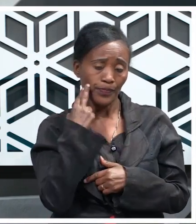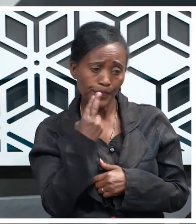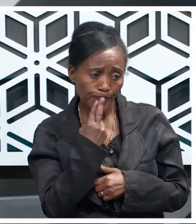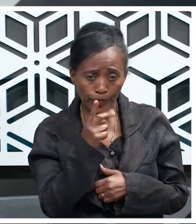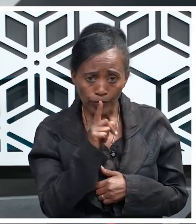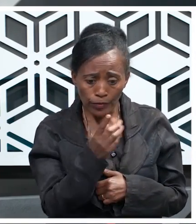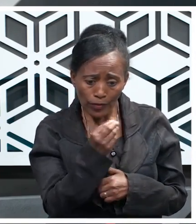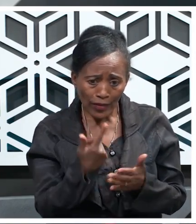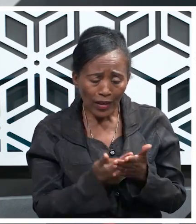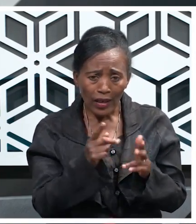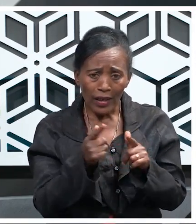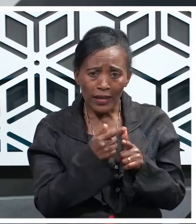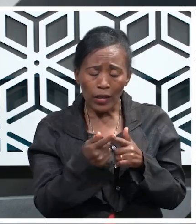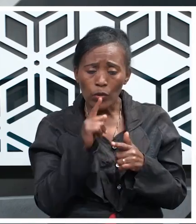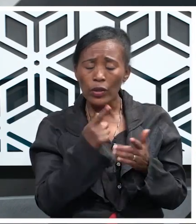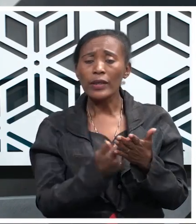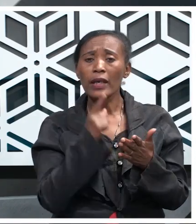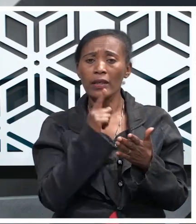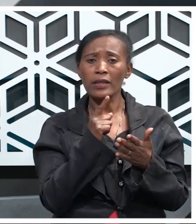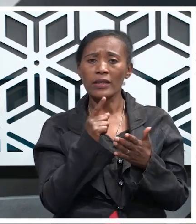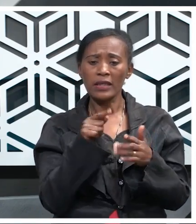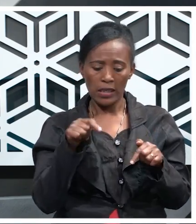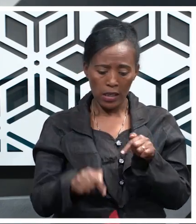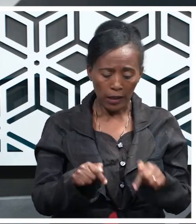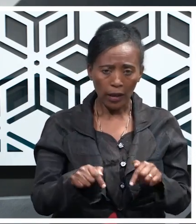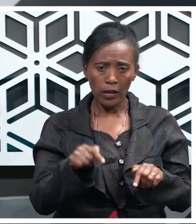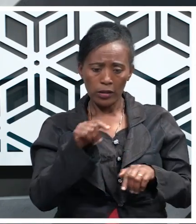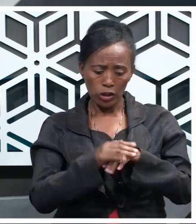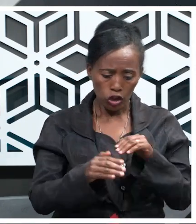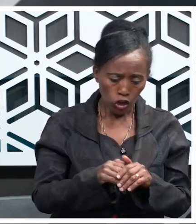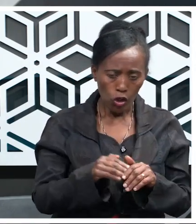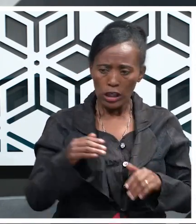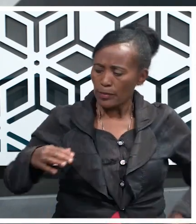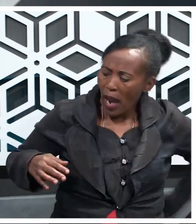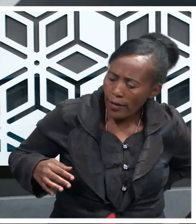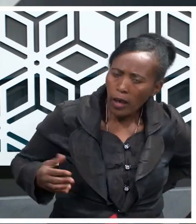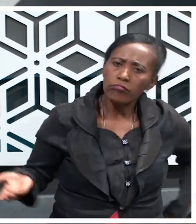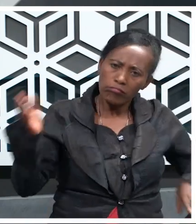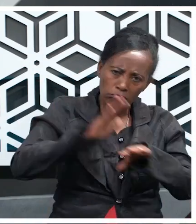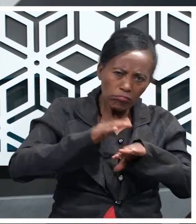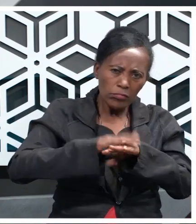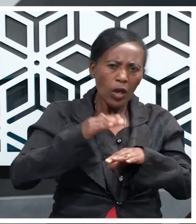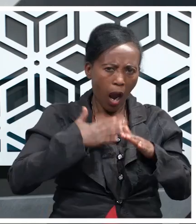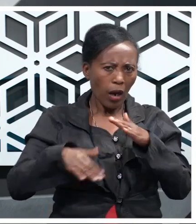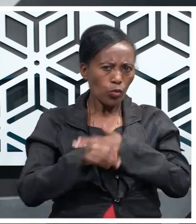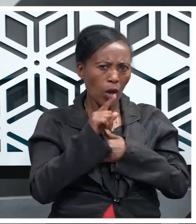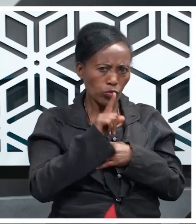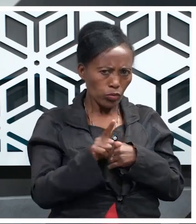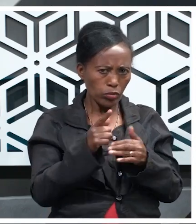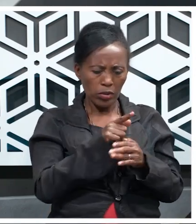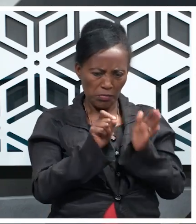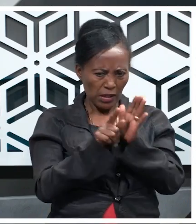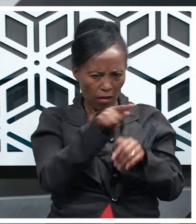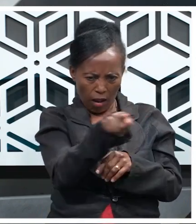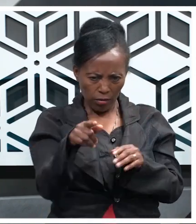ደግሞ መስማት ባይችል ነው እና የኔ ደግሞ ከአይኔ ጀምሮ ስፓይናል ኮርዴ እግሬ እጄ ነውና ሙሉ የተደራረበ ነውና ኤግዛምፕል